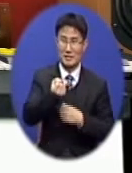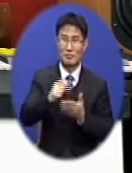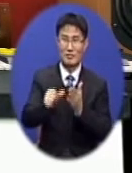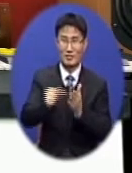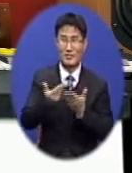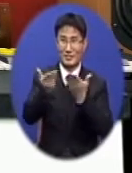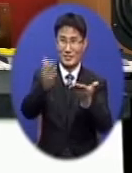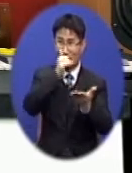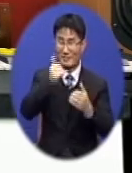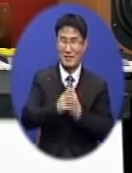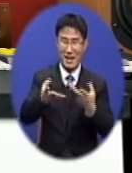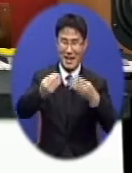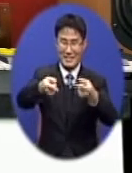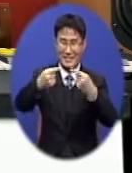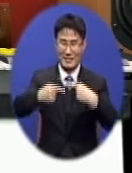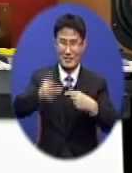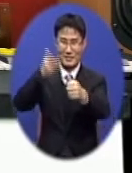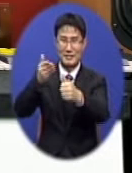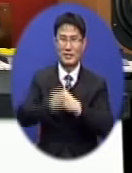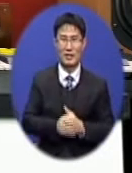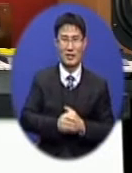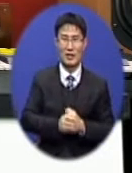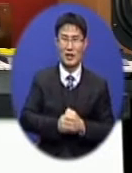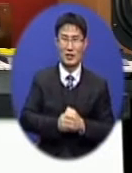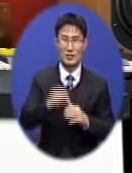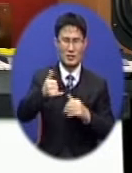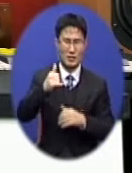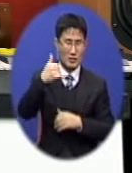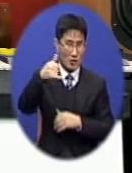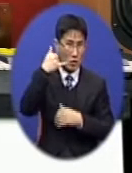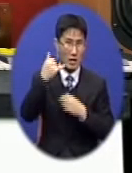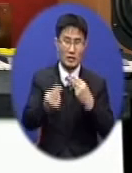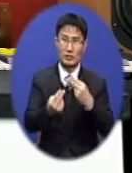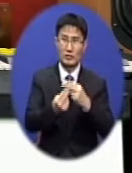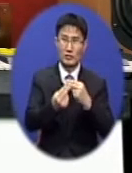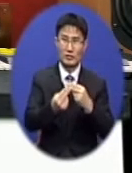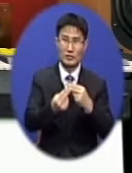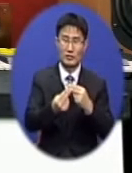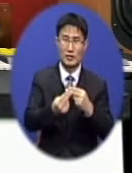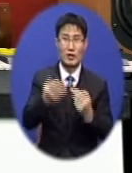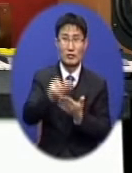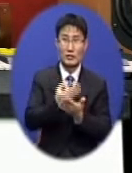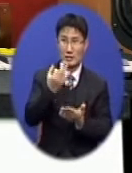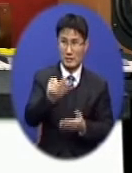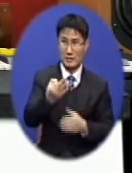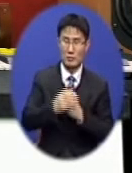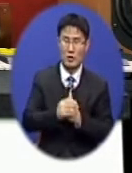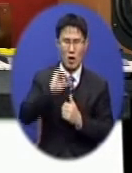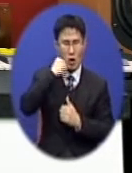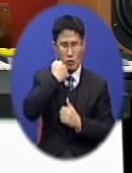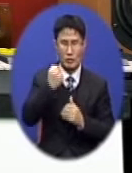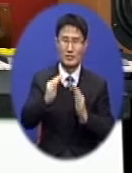드리니까요. 많은 참여 부탁드리고 전화로 쌓인 ARS 수익금은 주위의 어려운 이웃을